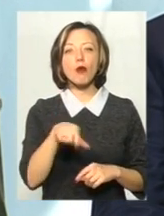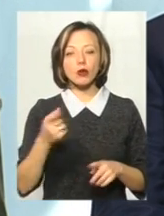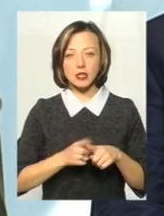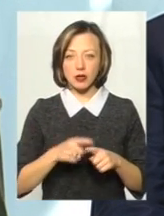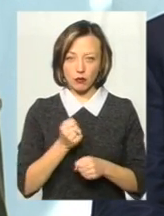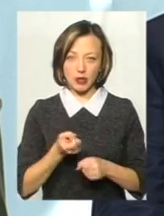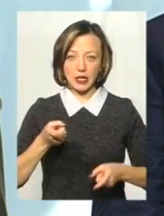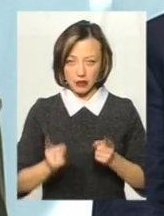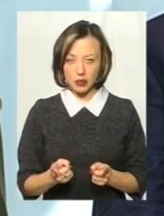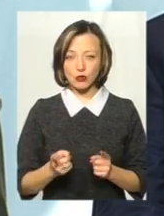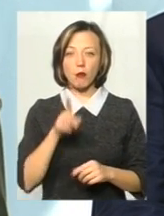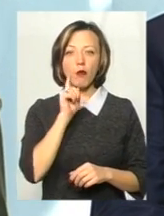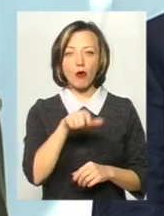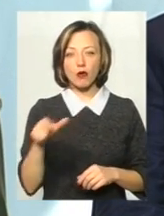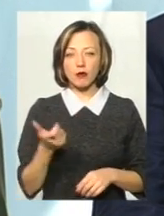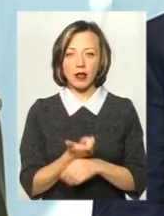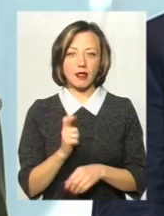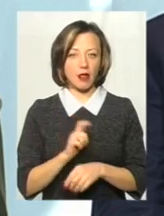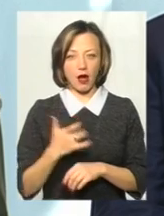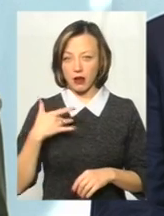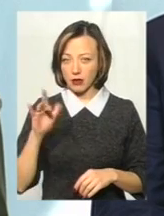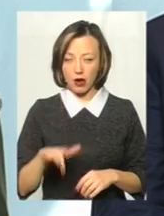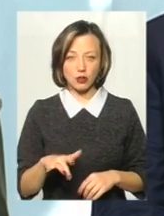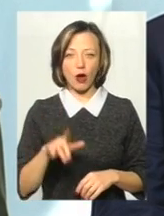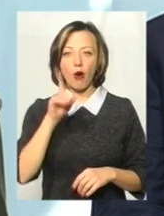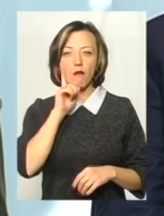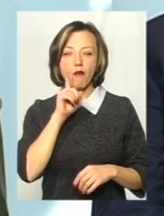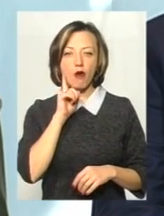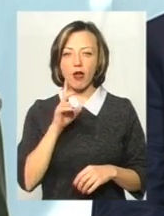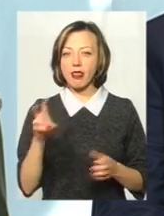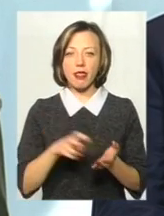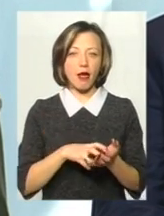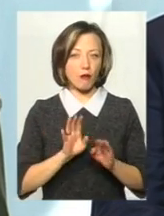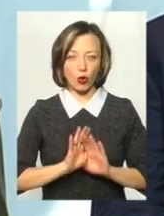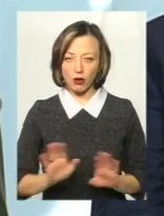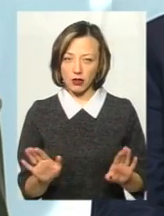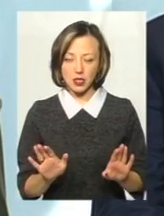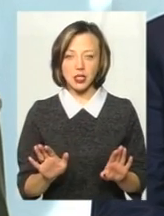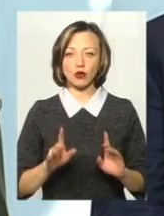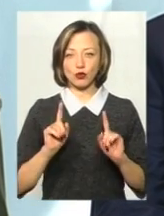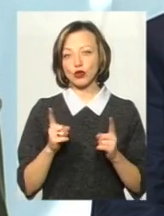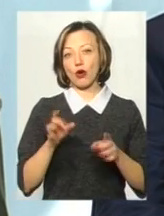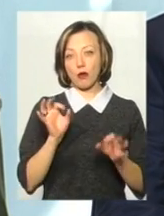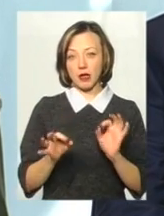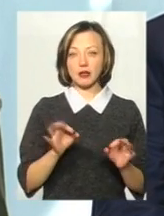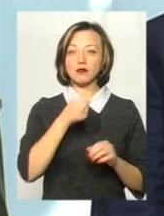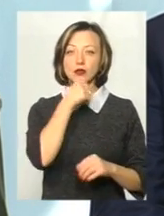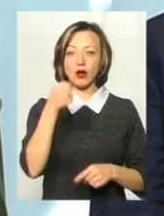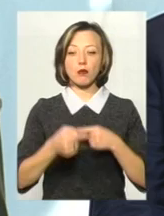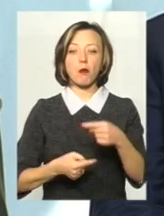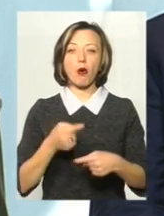що дійсно молодь була найрадикальніша, молодь не боялася, тому що об'єктивно старшого